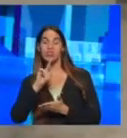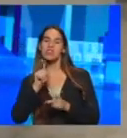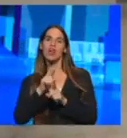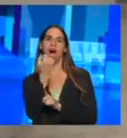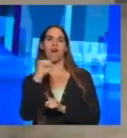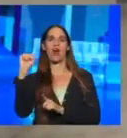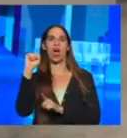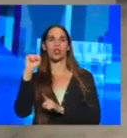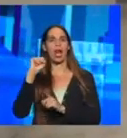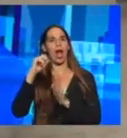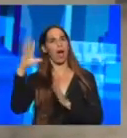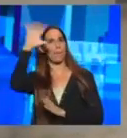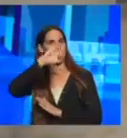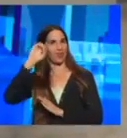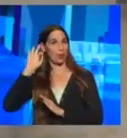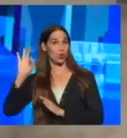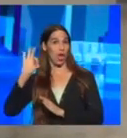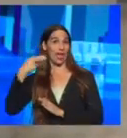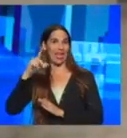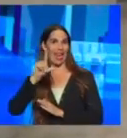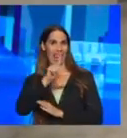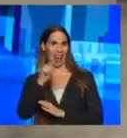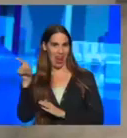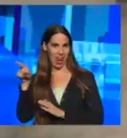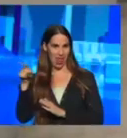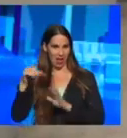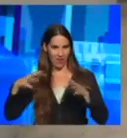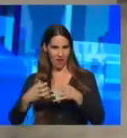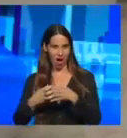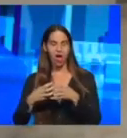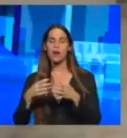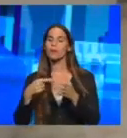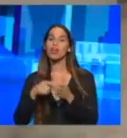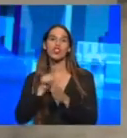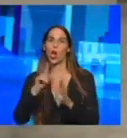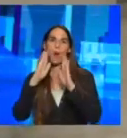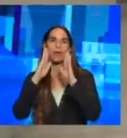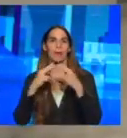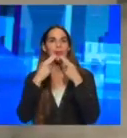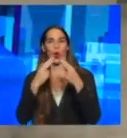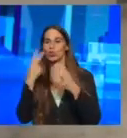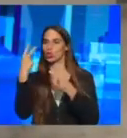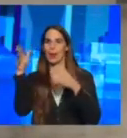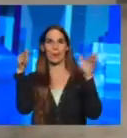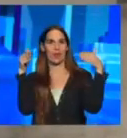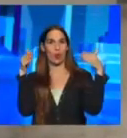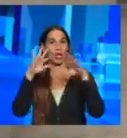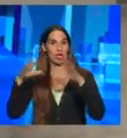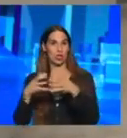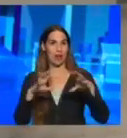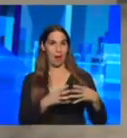של ההלל של אותה אוניברסיטה, כיוון שהיא אינה מאמינה בפתרון שתי מדינות לשני עמים, או כיוון שהיא